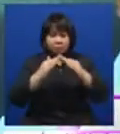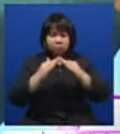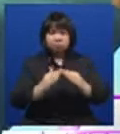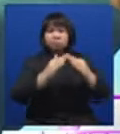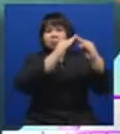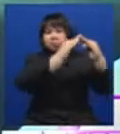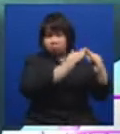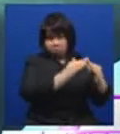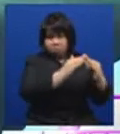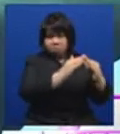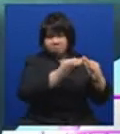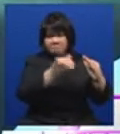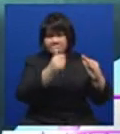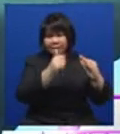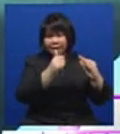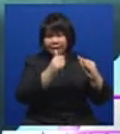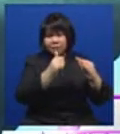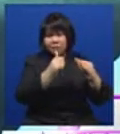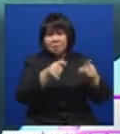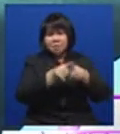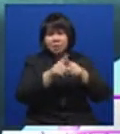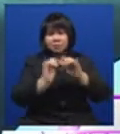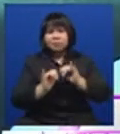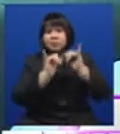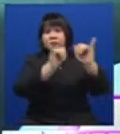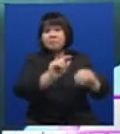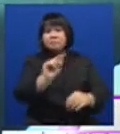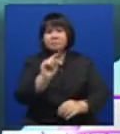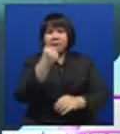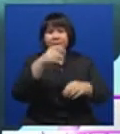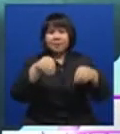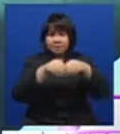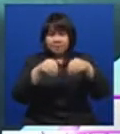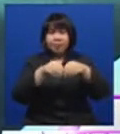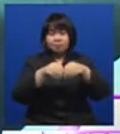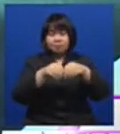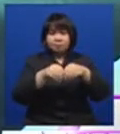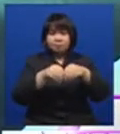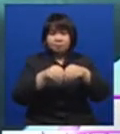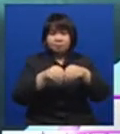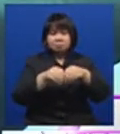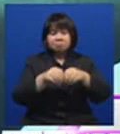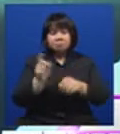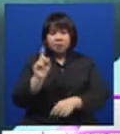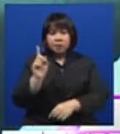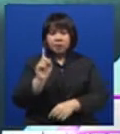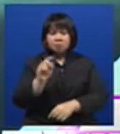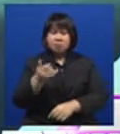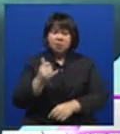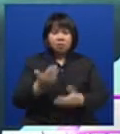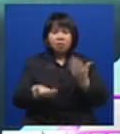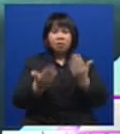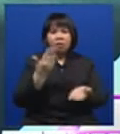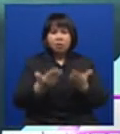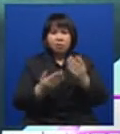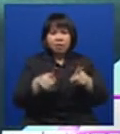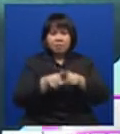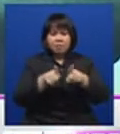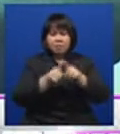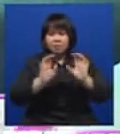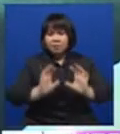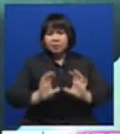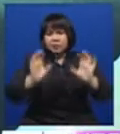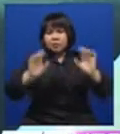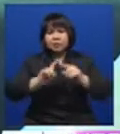จะไปอยู่ในที่ที่การเคหะเขามีที่รองรับอยู่แล้วบริเวณใกล้เคียงใช่ไหมหรือที่ไหนก็ได้ที่ส่วนราชการอื่นเ